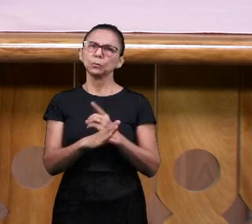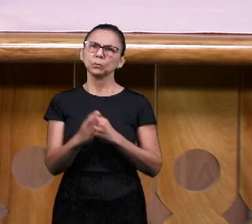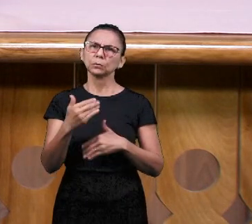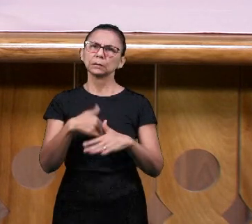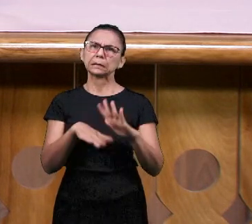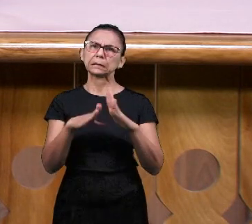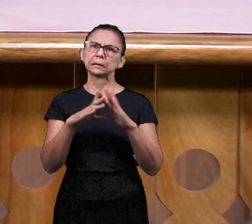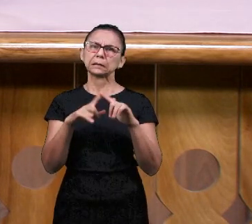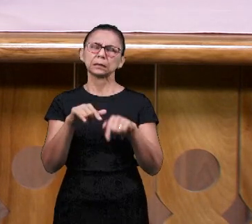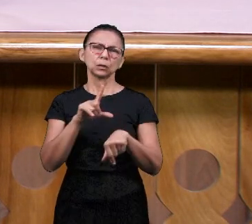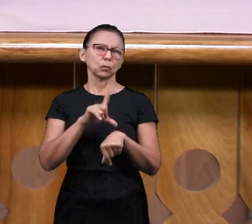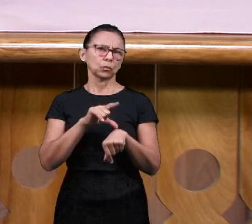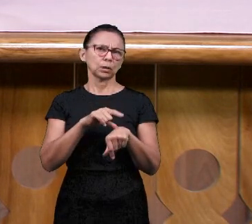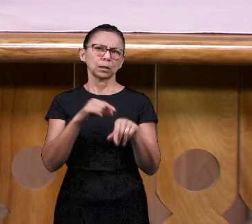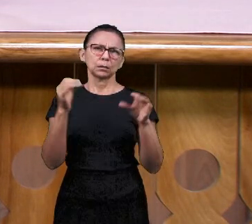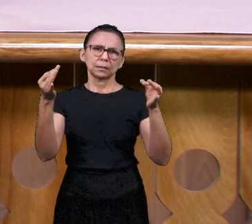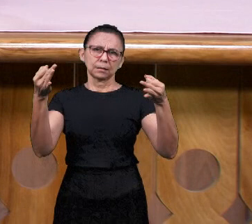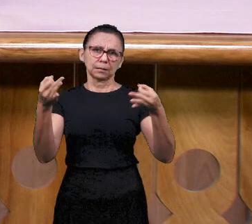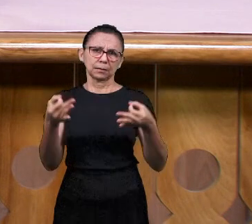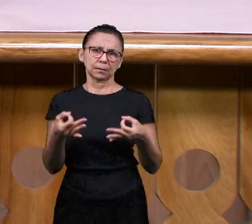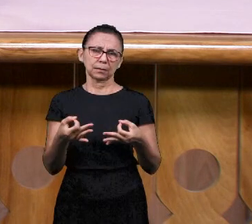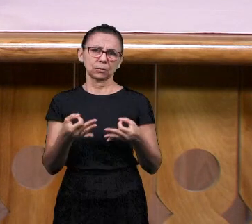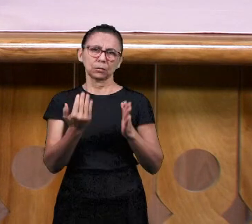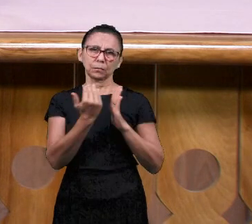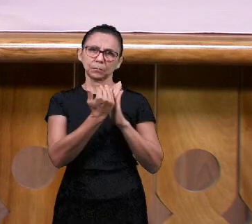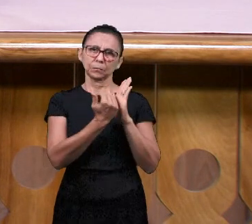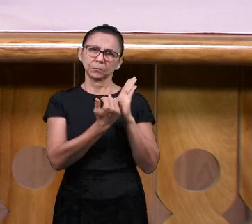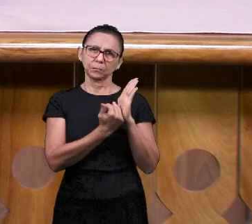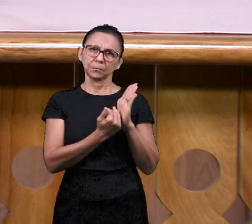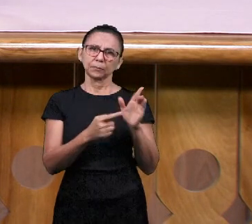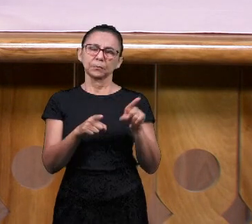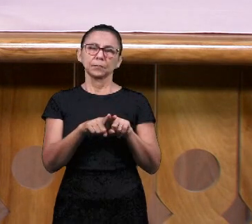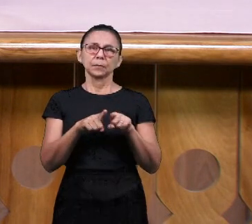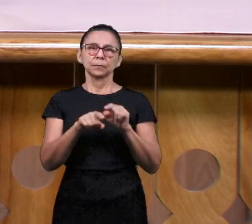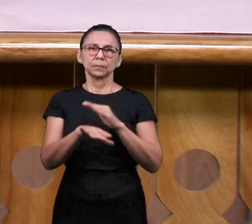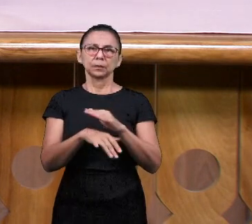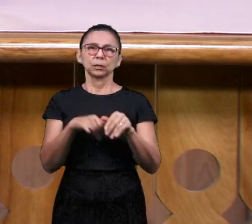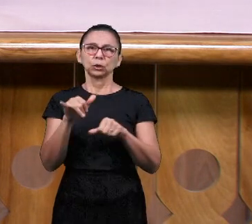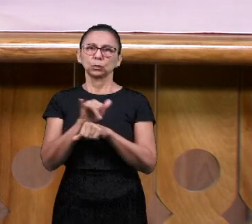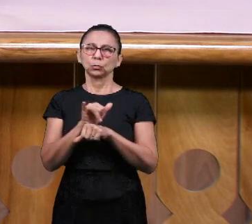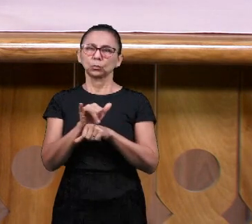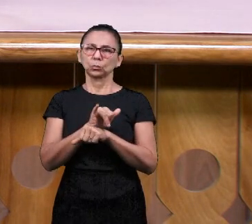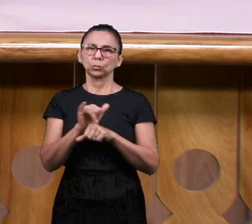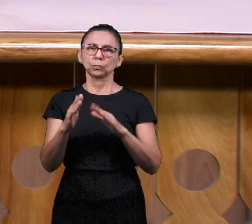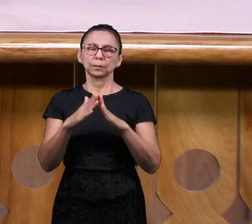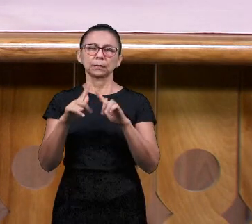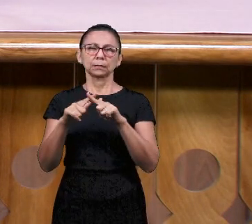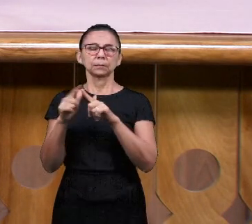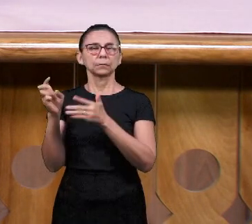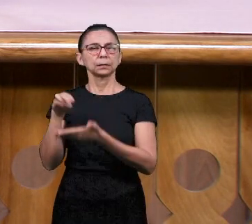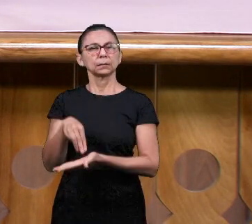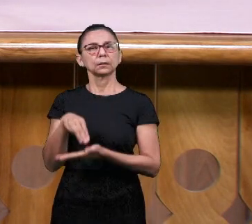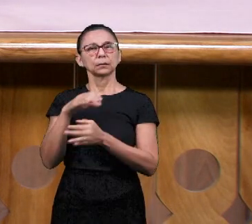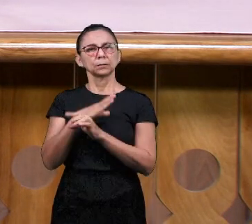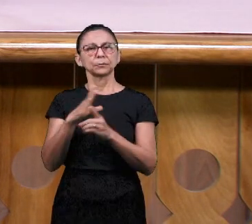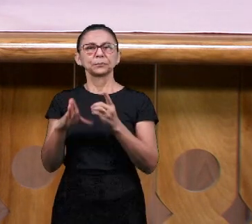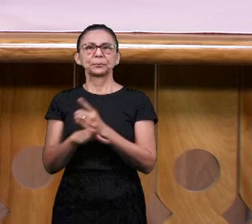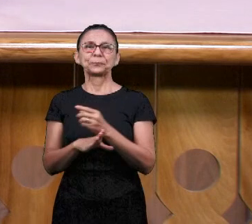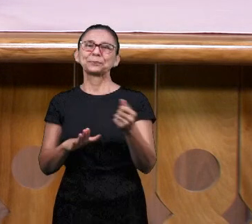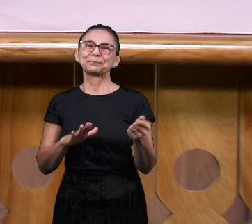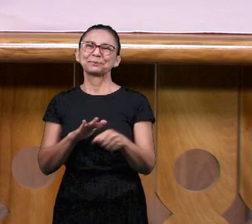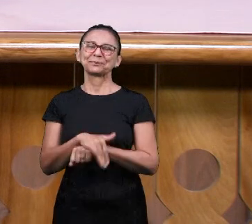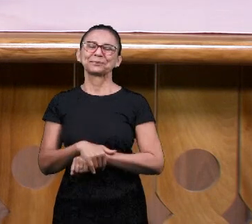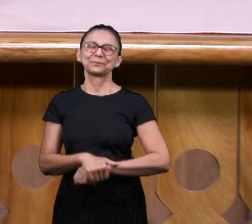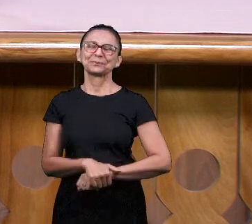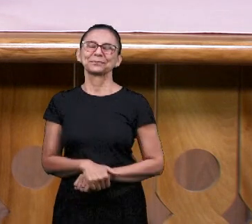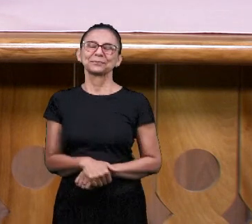qu'il y aura dans les églises, les horaires que vous connaissez déjà, et la transmission par le canal YouTube de l'église chrétienne Maranatha du culte du soir à 20h.